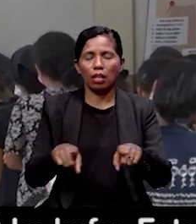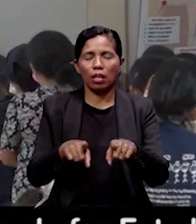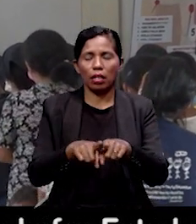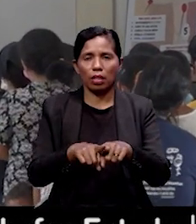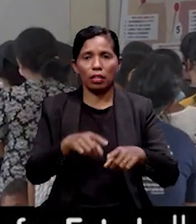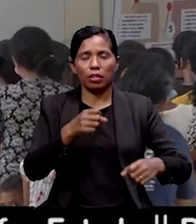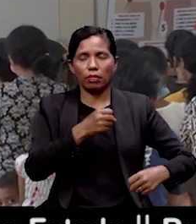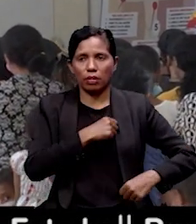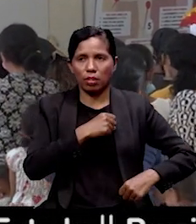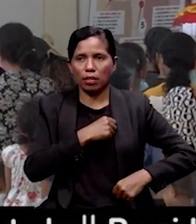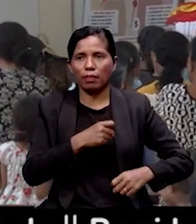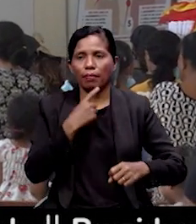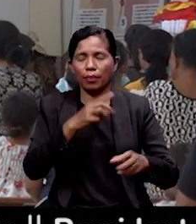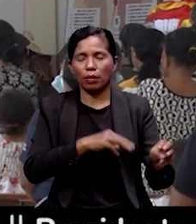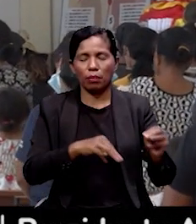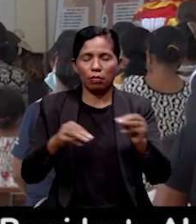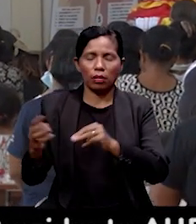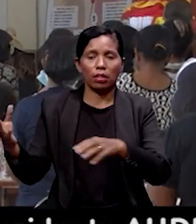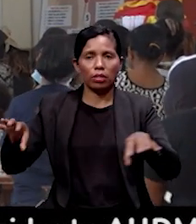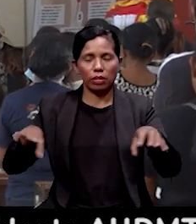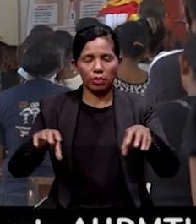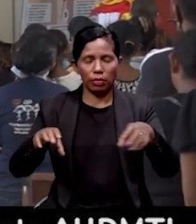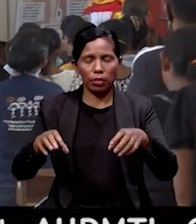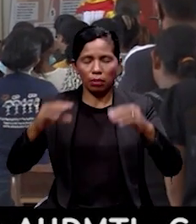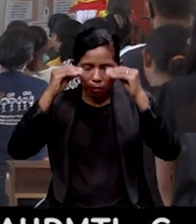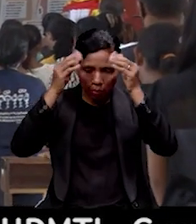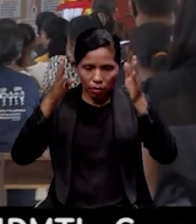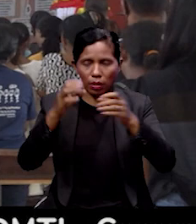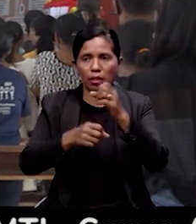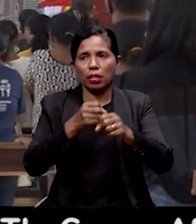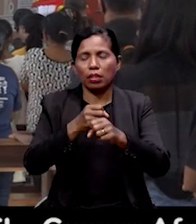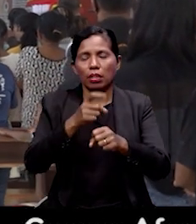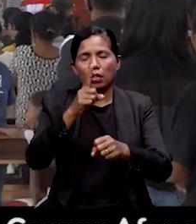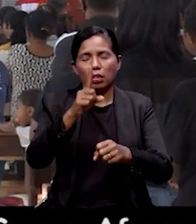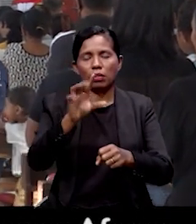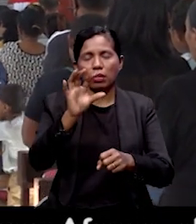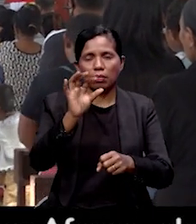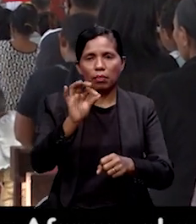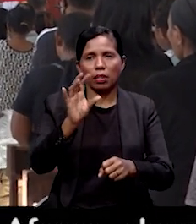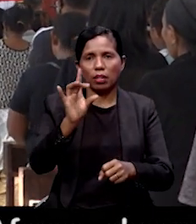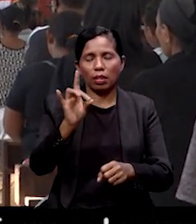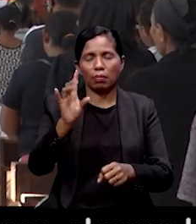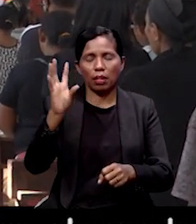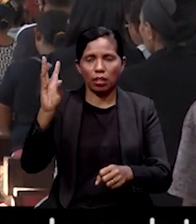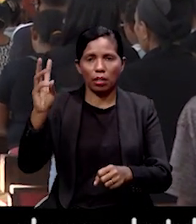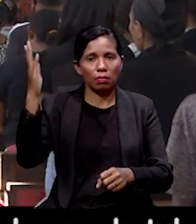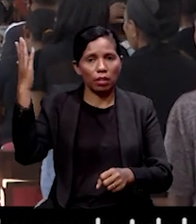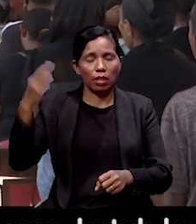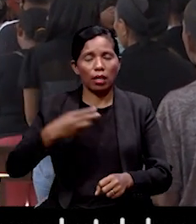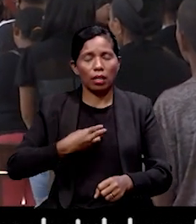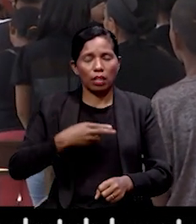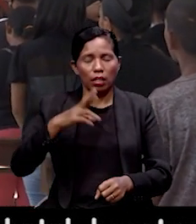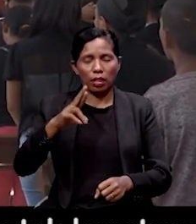servente. Saudoso transferensia nia posisaun ba profesor iha tinang riung ida atusia walnul resinen iha metinaru.